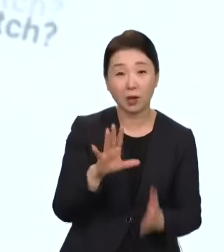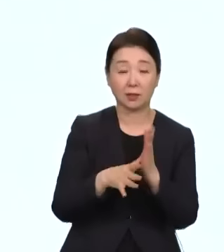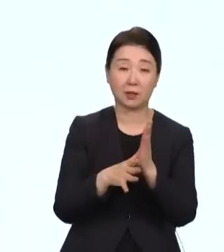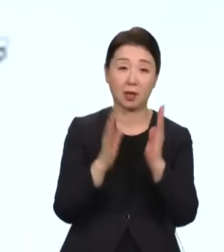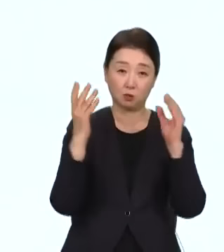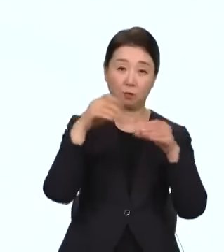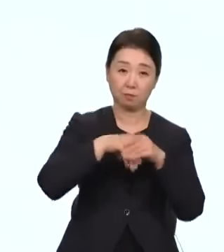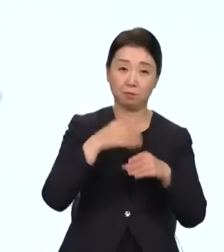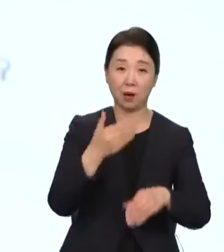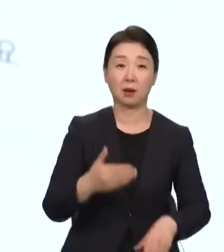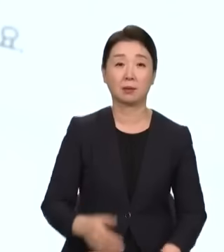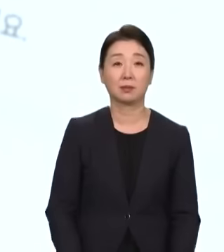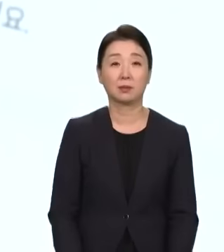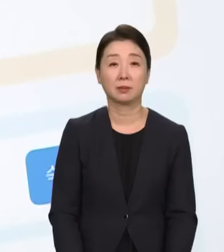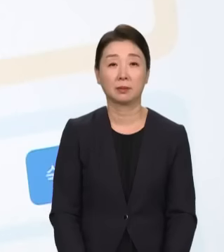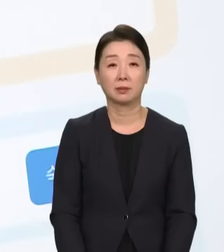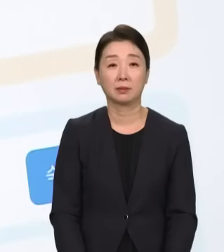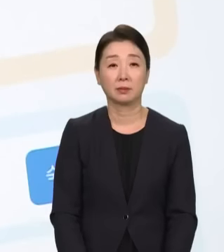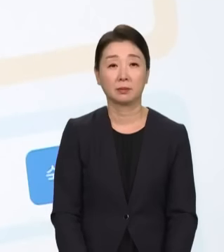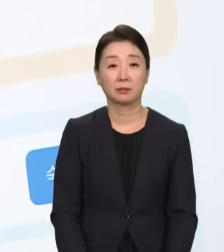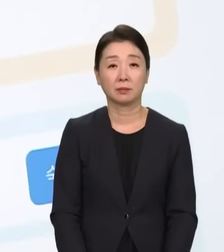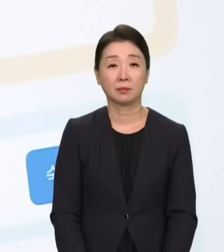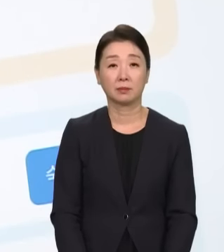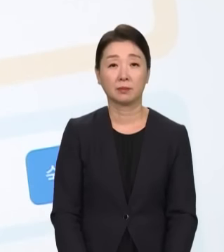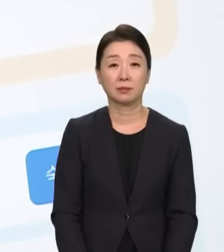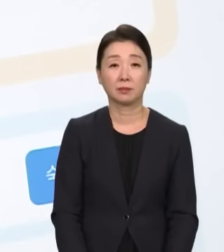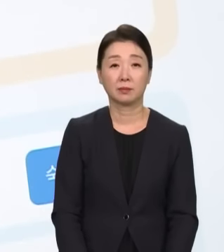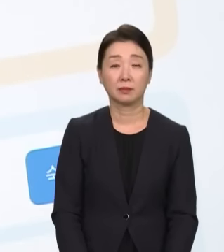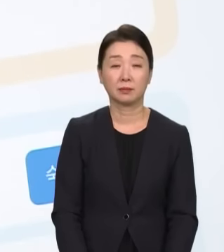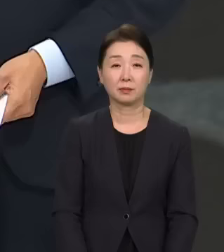있습니다. JTBC 이희령입니다.